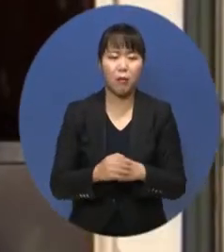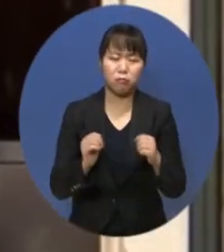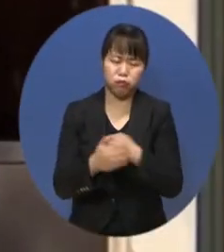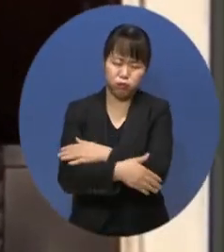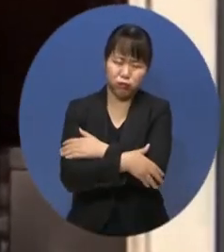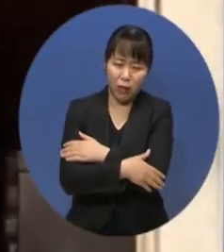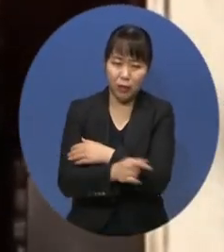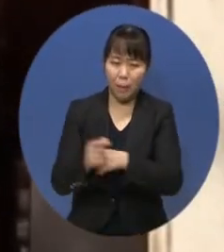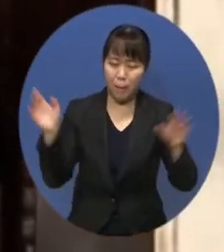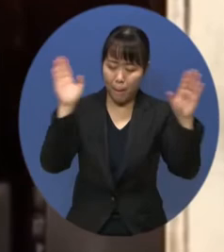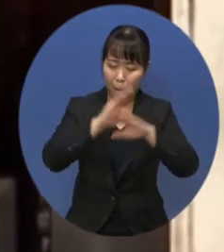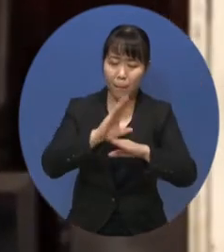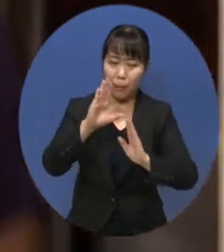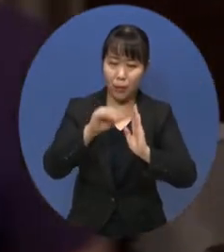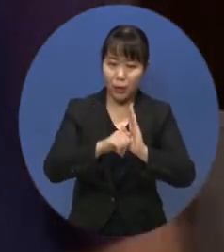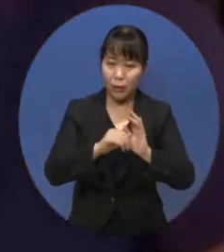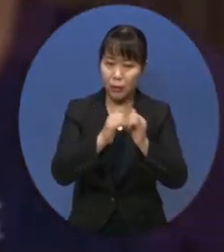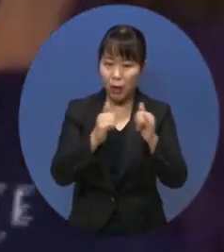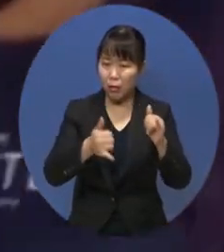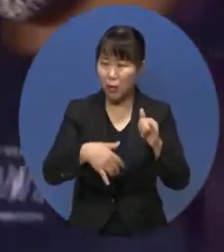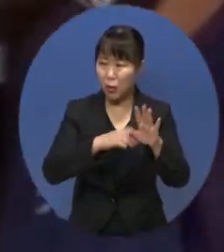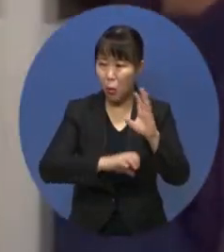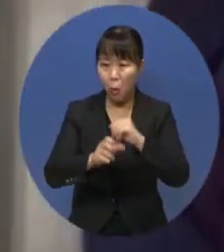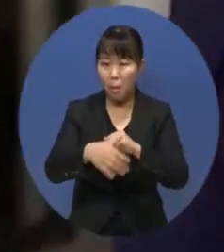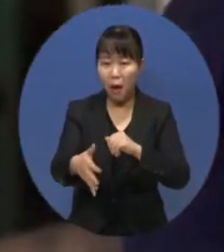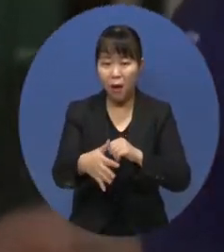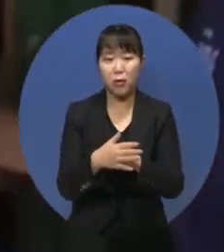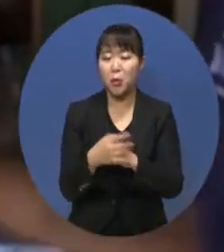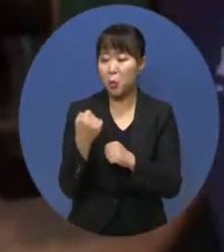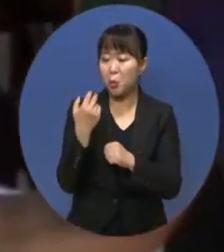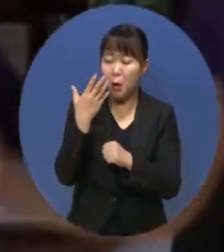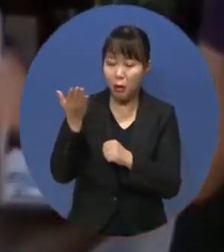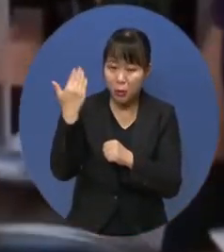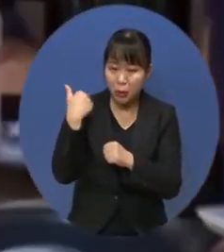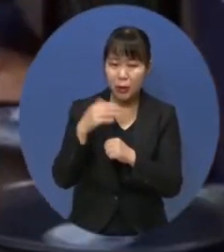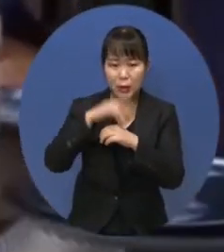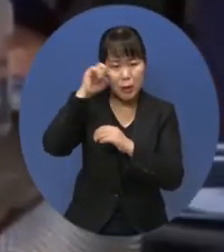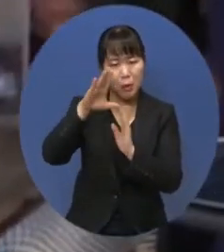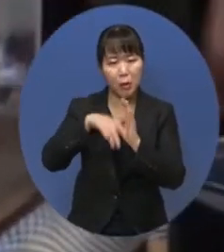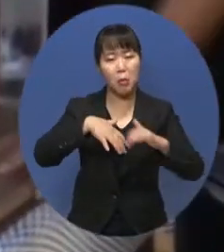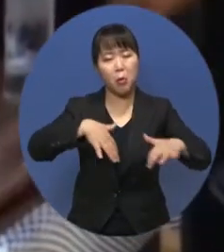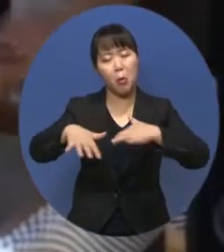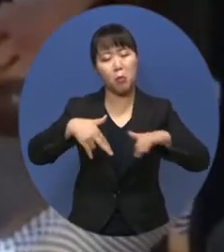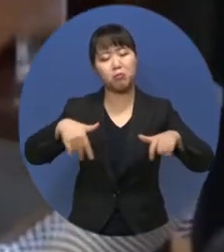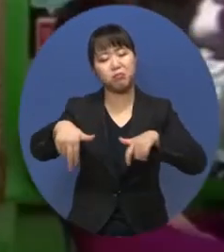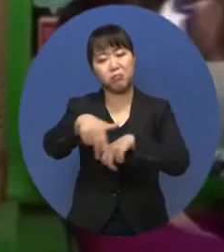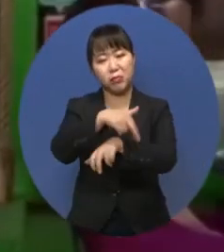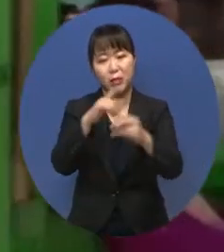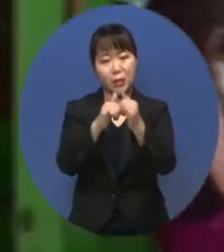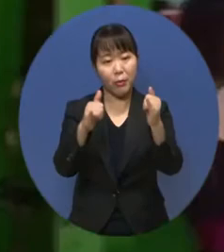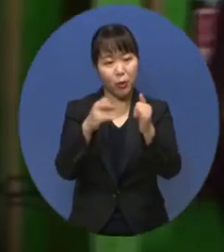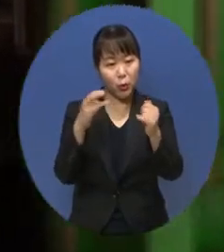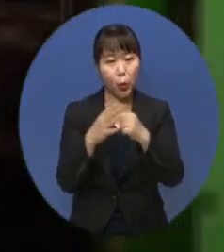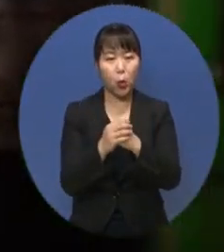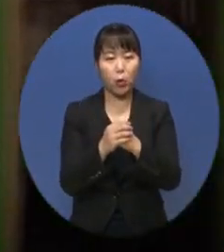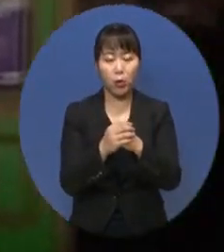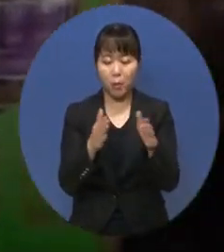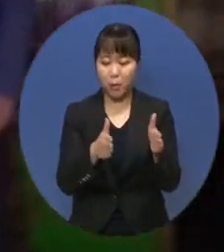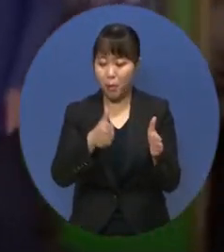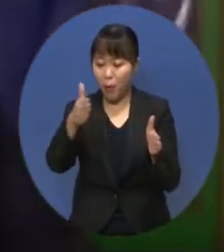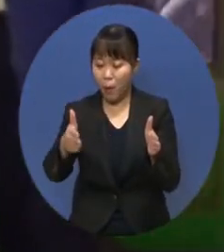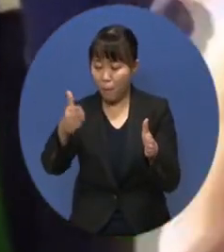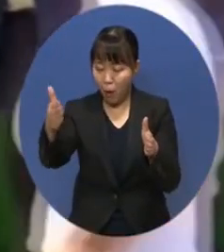사람을 보기가 더 힘들어졌습니다 불과 몇 개월 전만 해도 새벽에도 거리를 활보하는 사람들과 한 블럭 마다